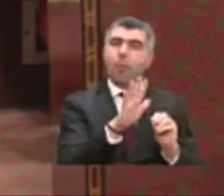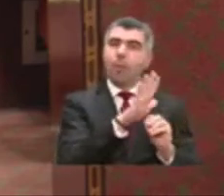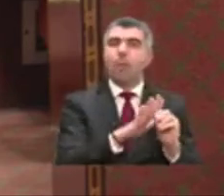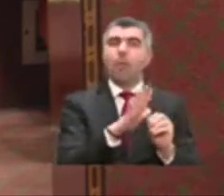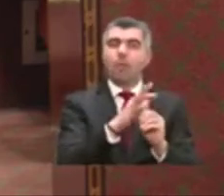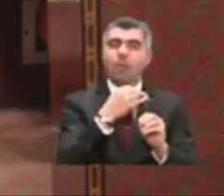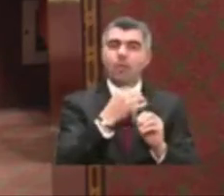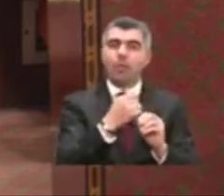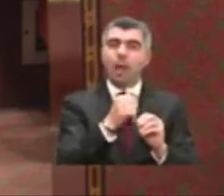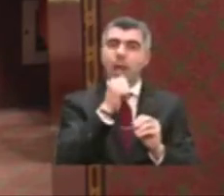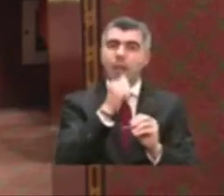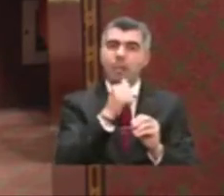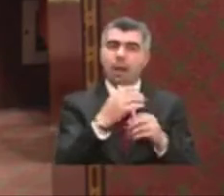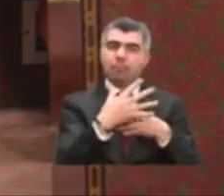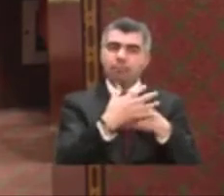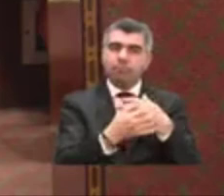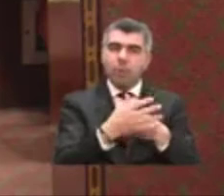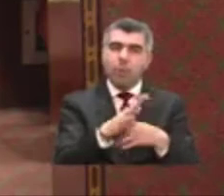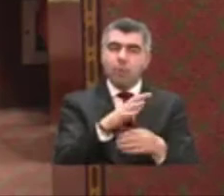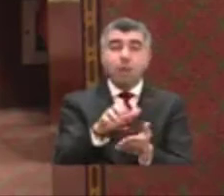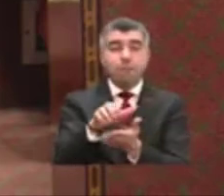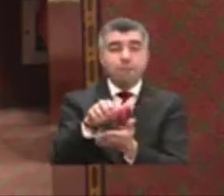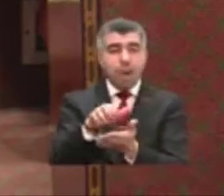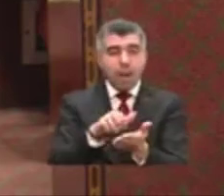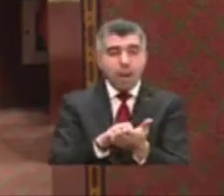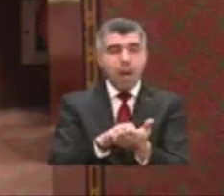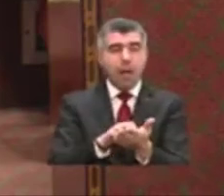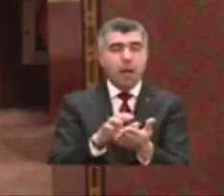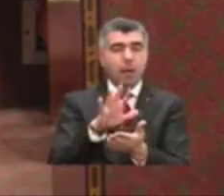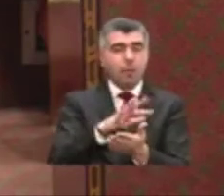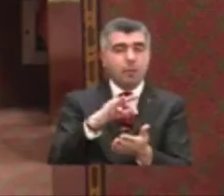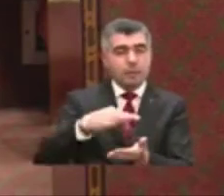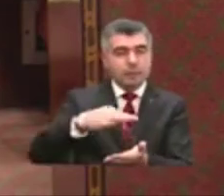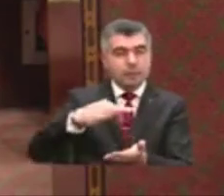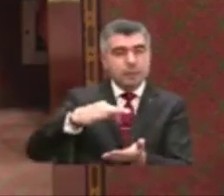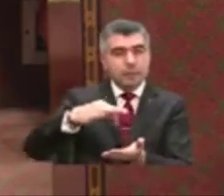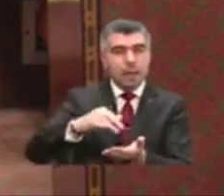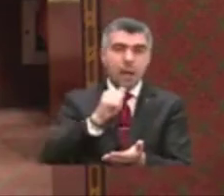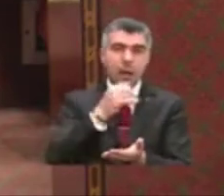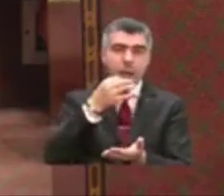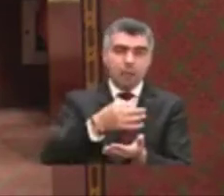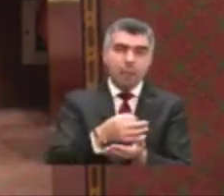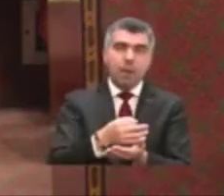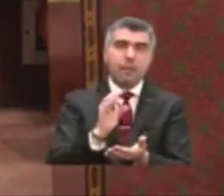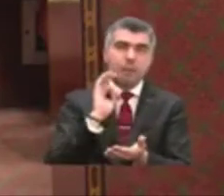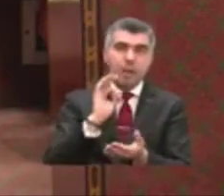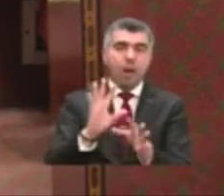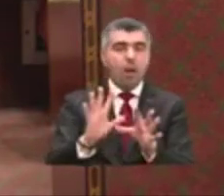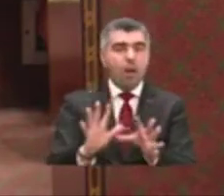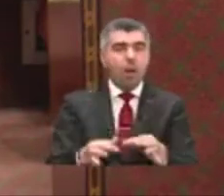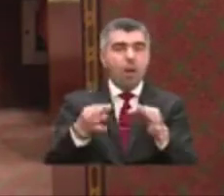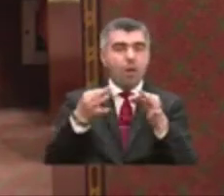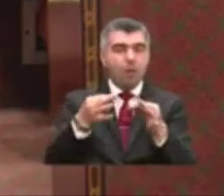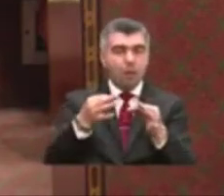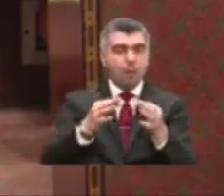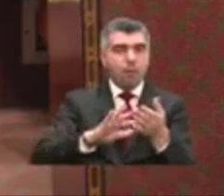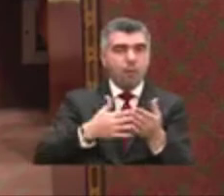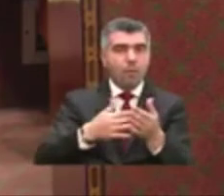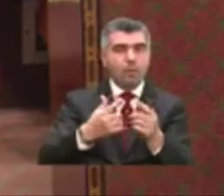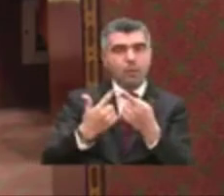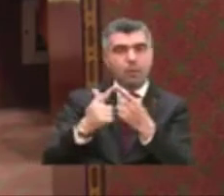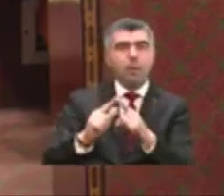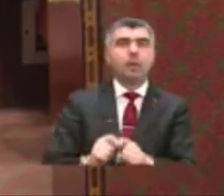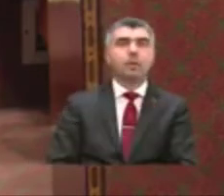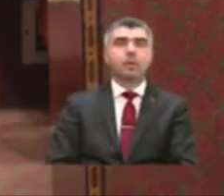من الاستعمالات لا في مجال الفلاحي مع العملية ديال التنقيط، ولكن كذلك في اختيار بعض المنتوجات في هذا